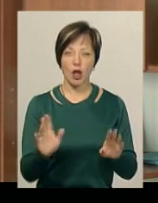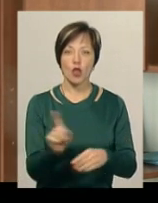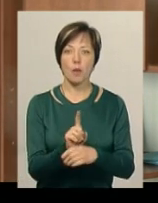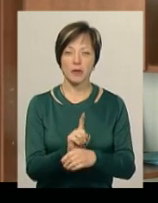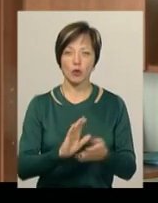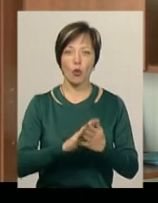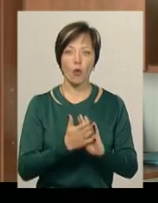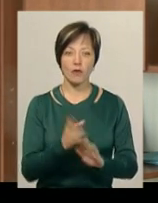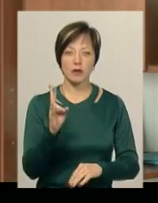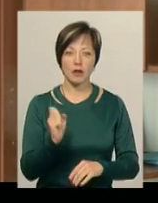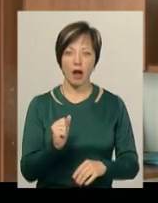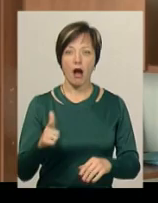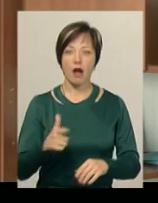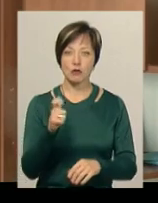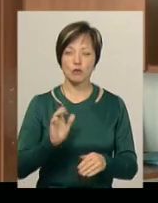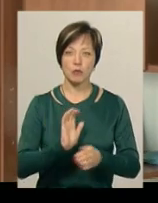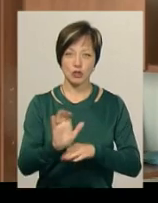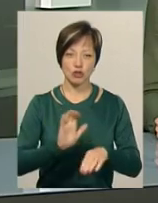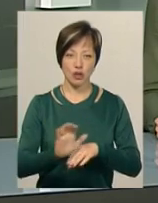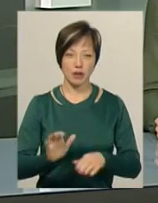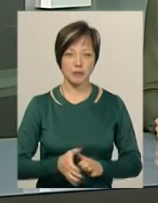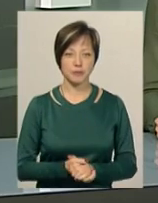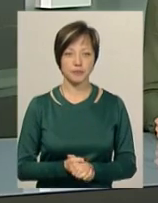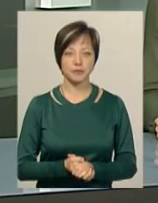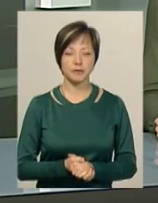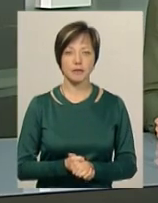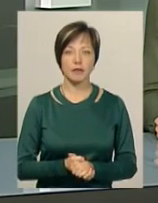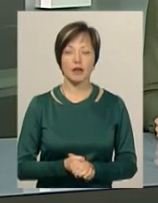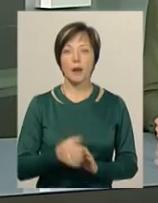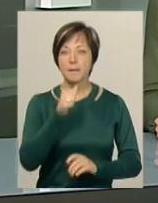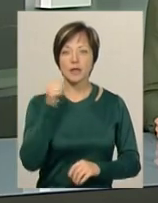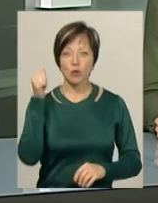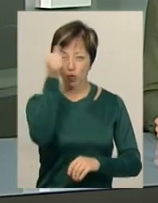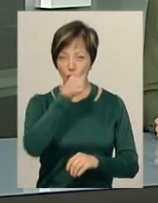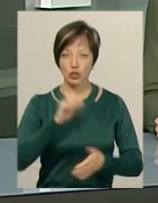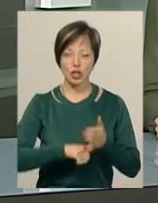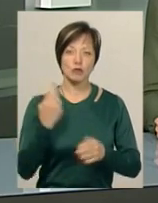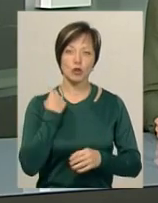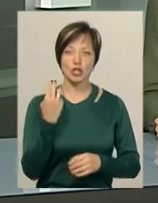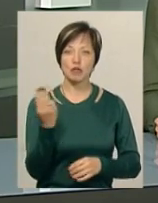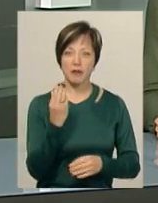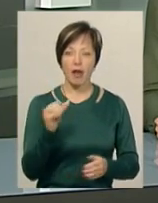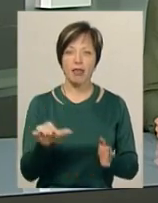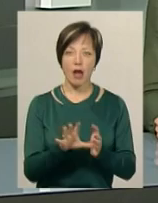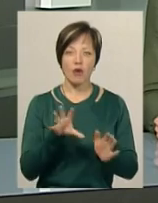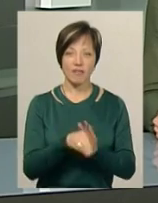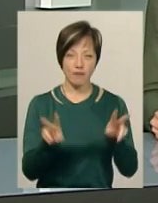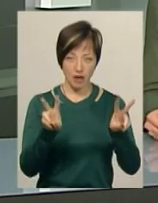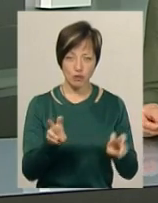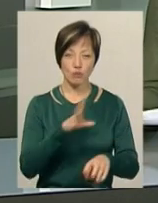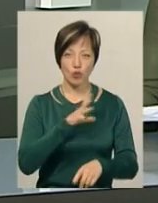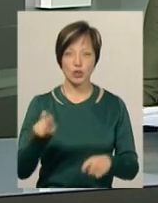тобто договір на газопостачання. Нагадаю, минулого року через борги Шепетівка Енергоінвест також